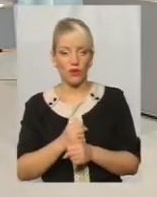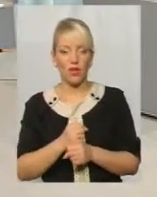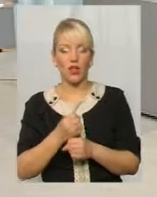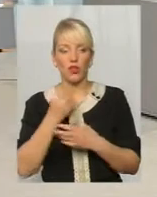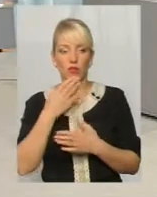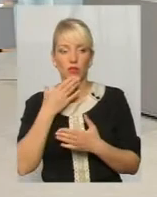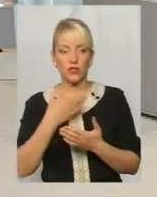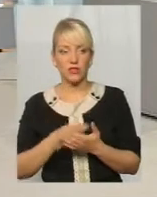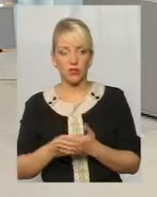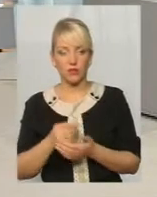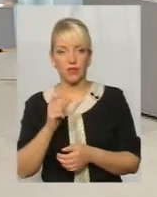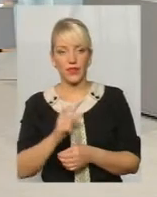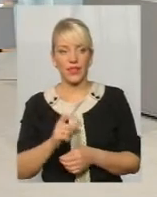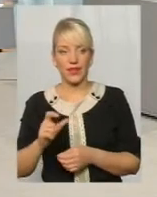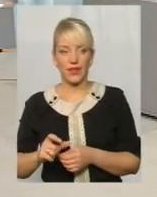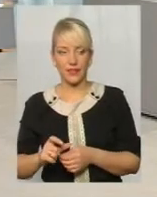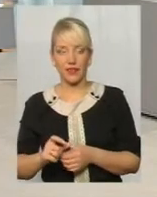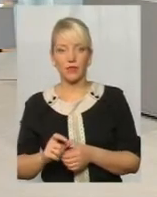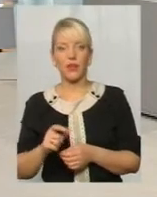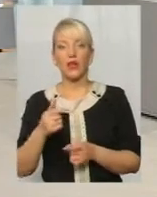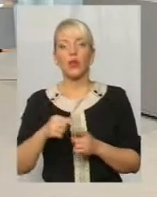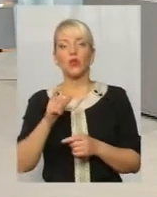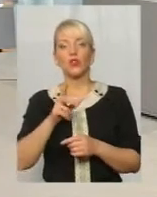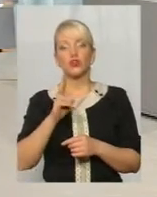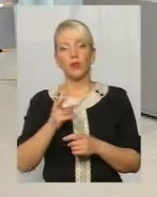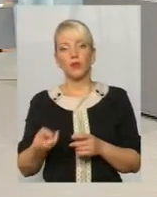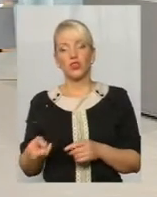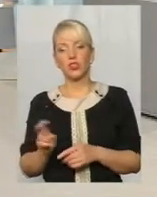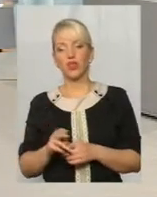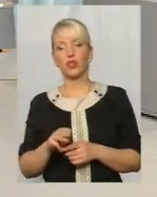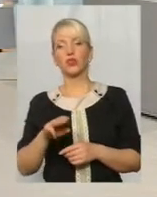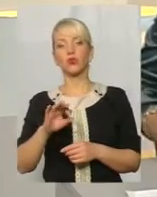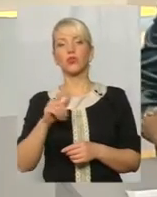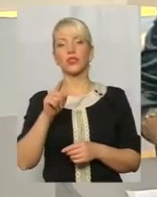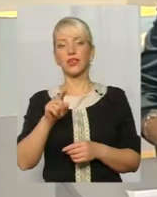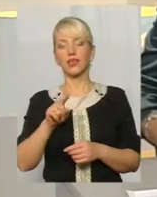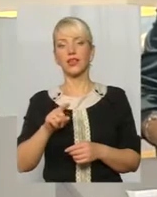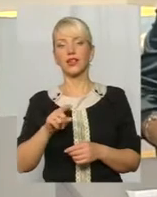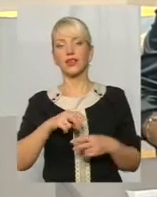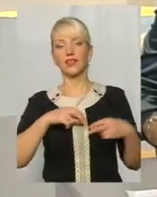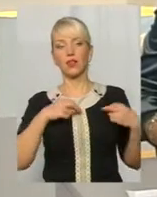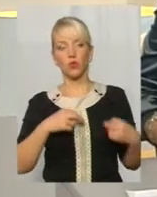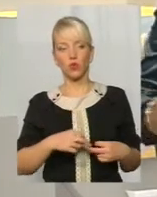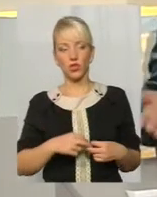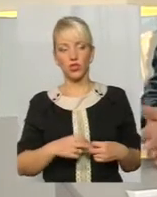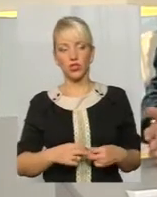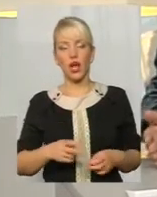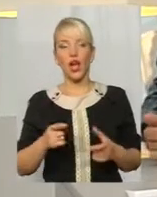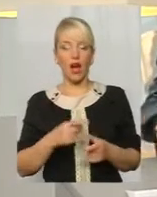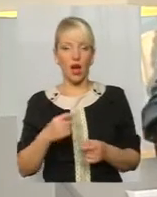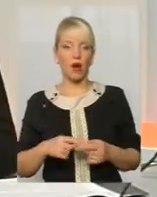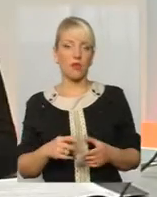своїм клієнтом, по суті, так, людина, яка прийшла, то ти ризикуєш або